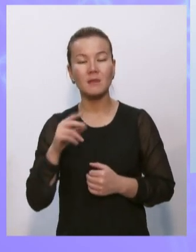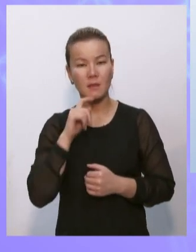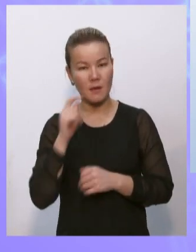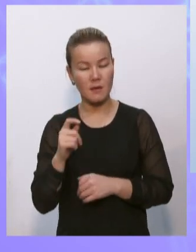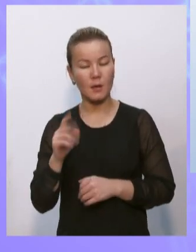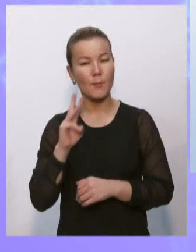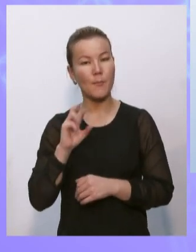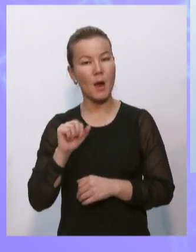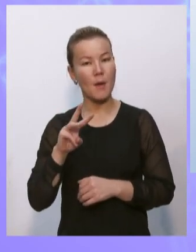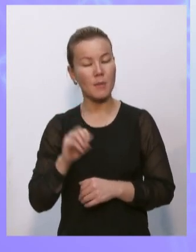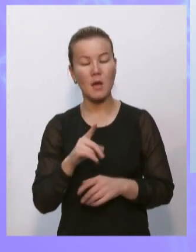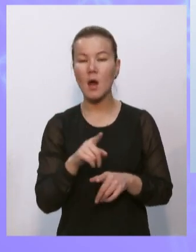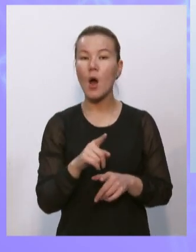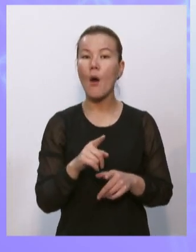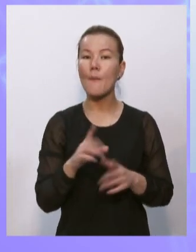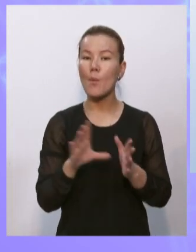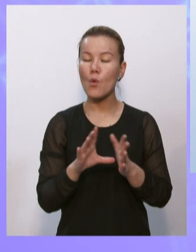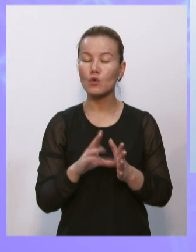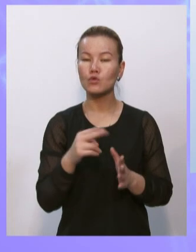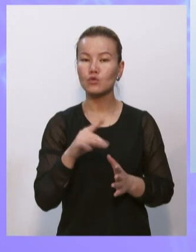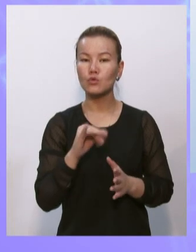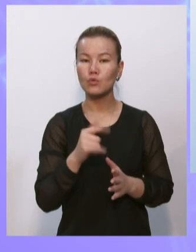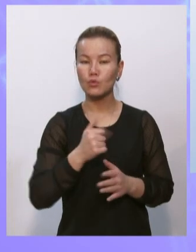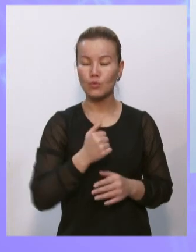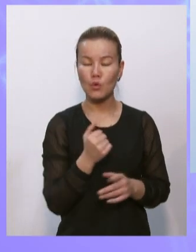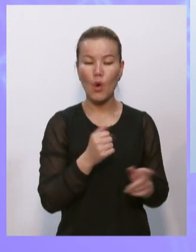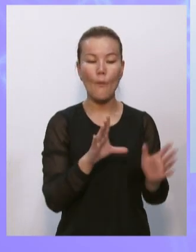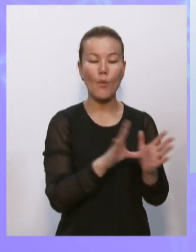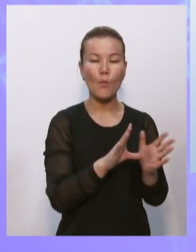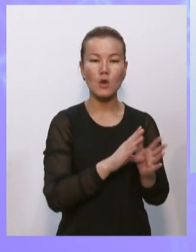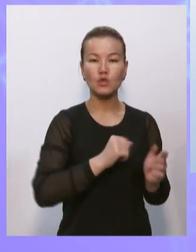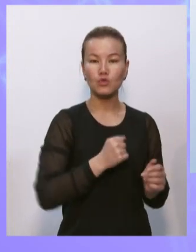маме, помочь другу, помощь друга.